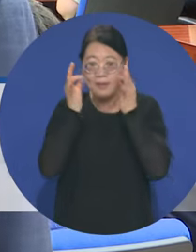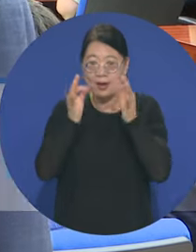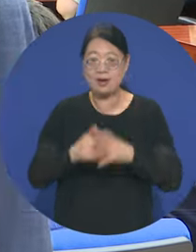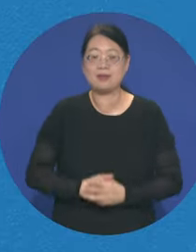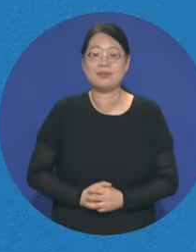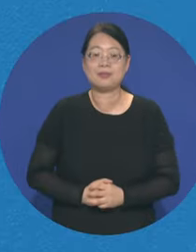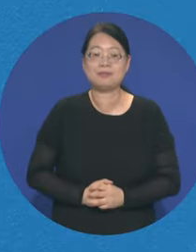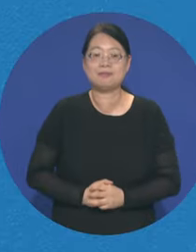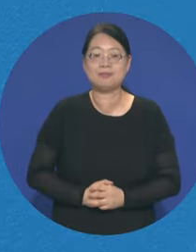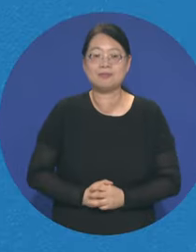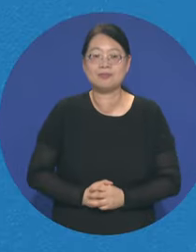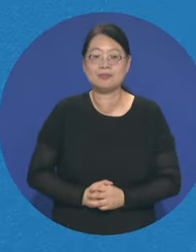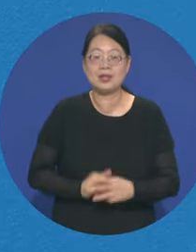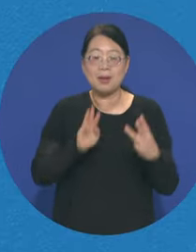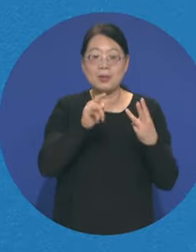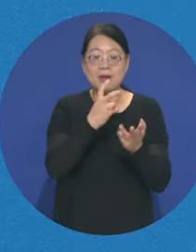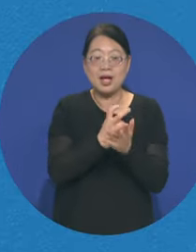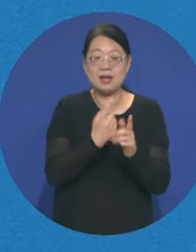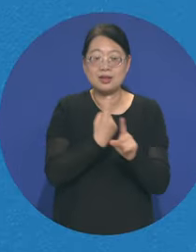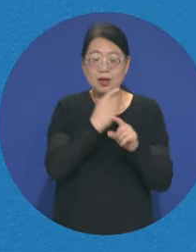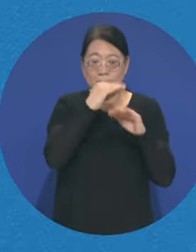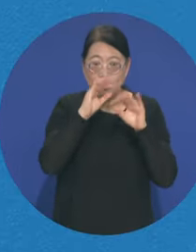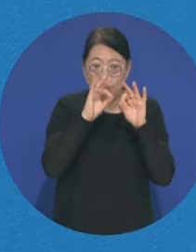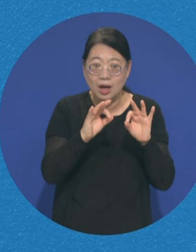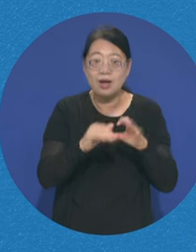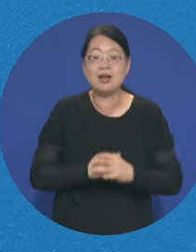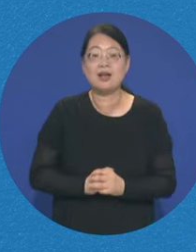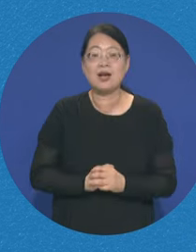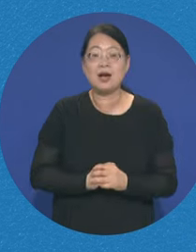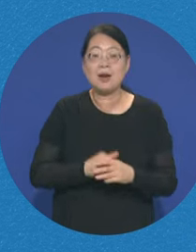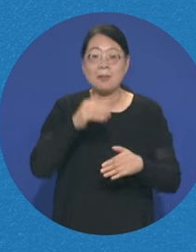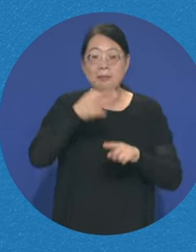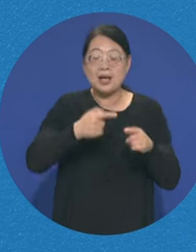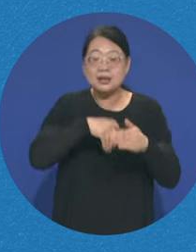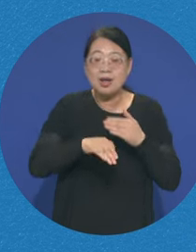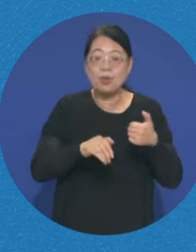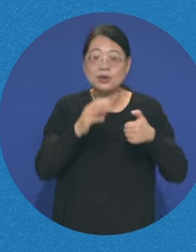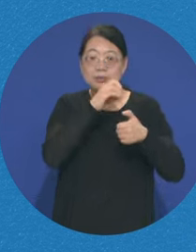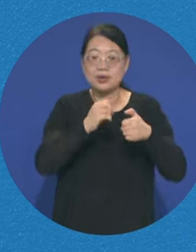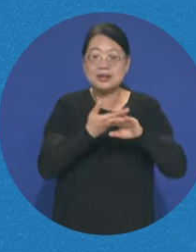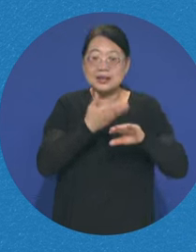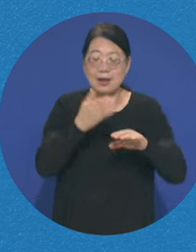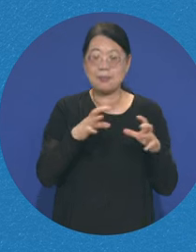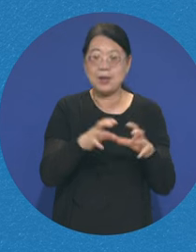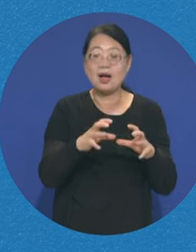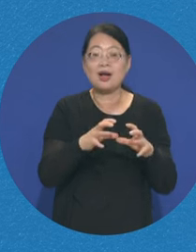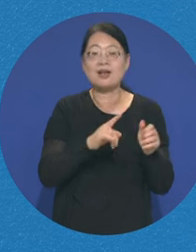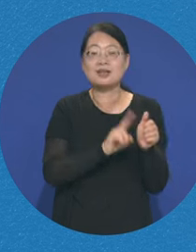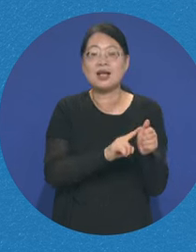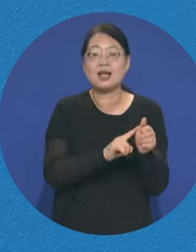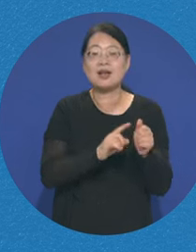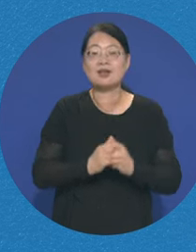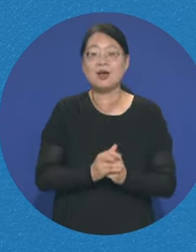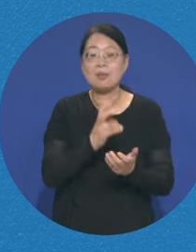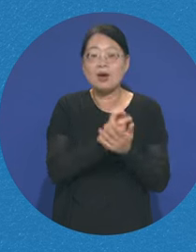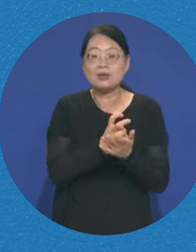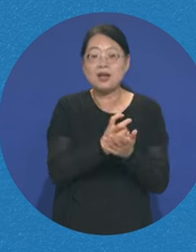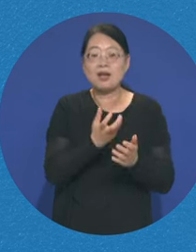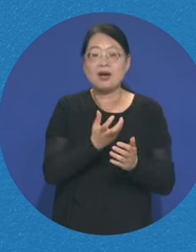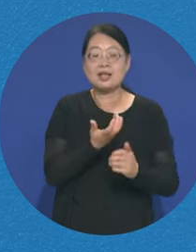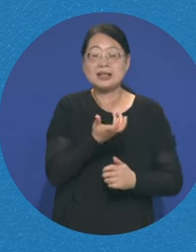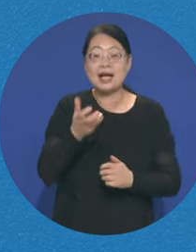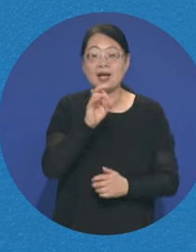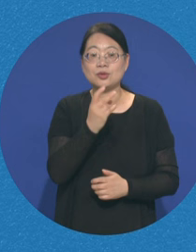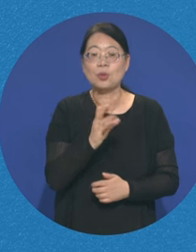해 보겠습니다 산법 개정 내용을 자세히 살펴보면 반자가 50% 이상인 밀집 지역을 대상으로 법적 상한